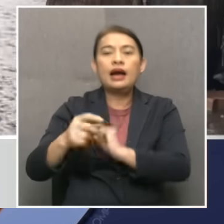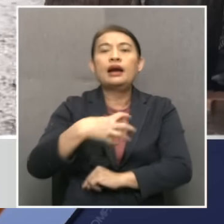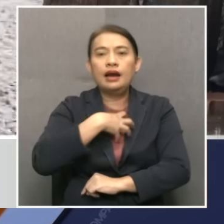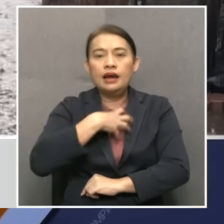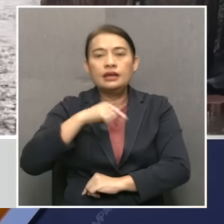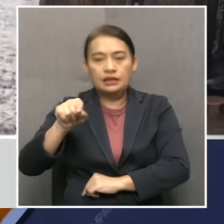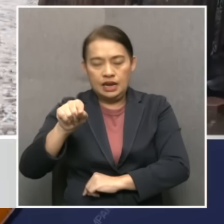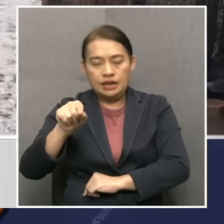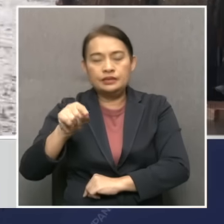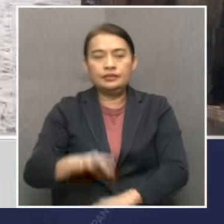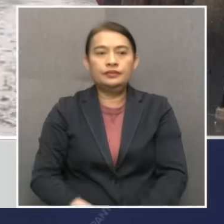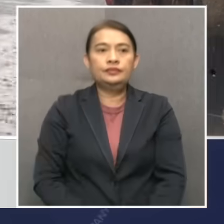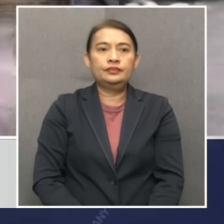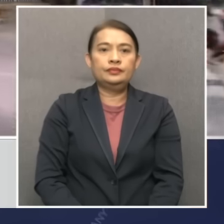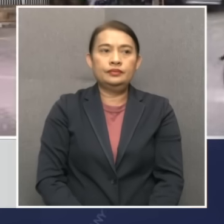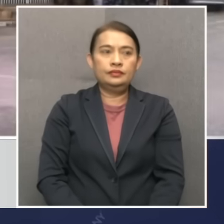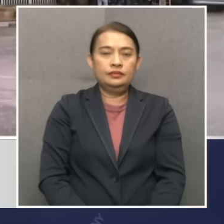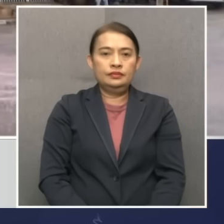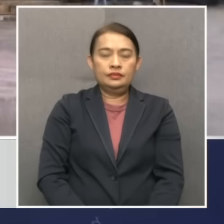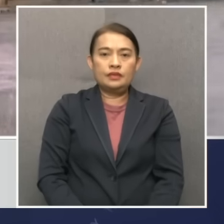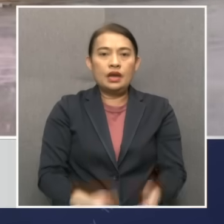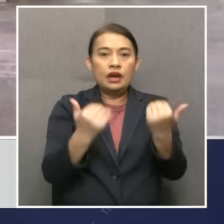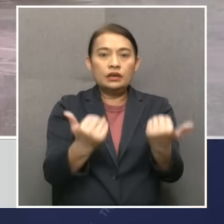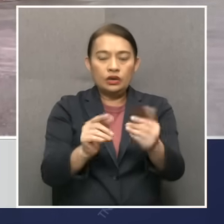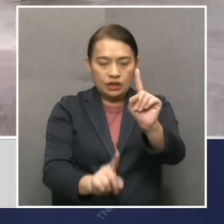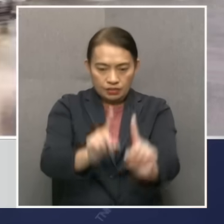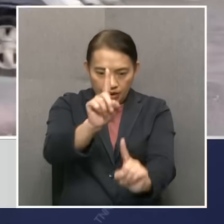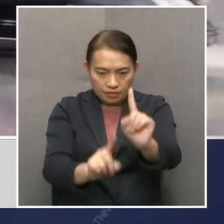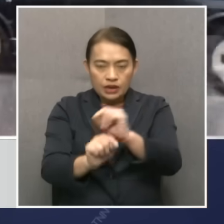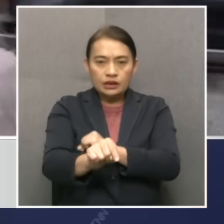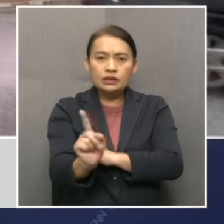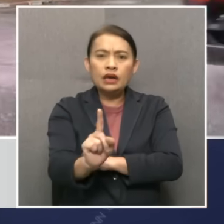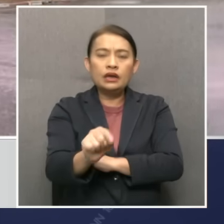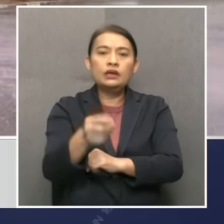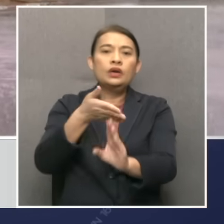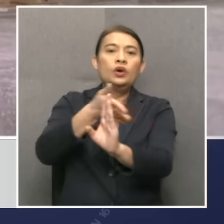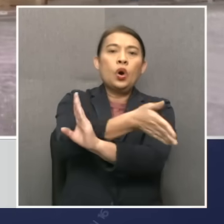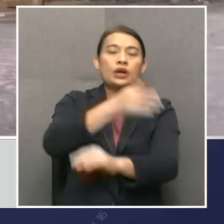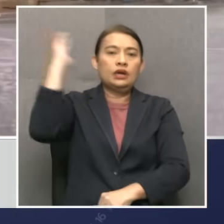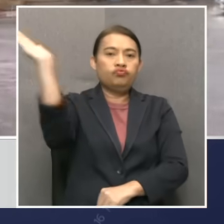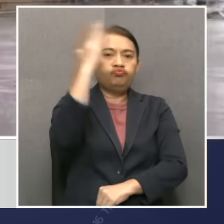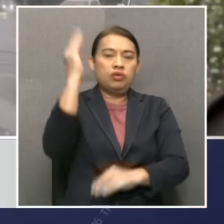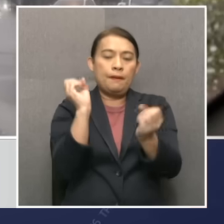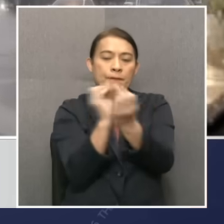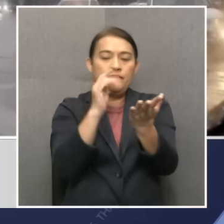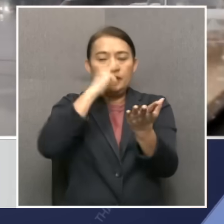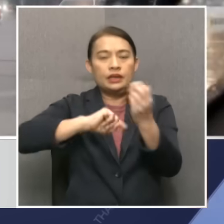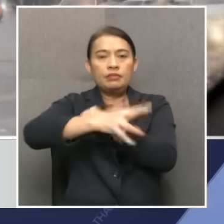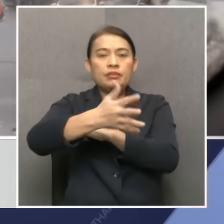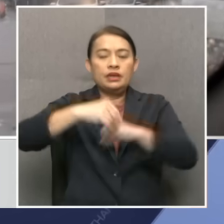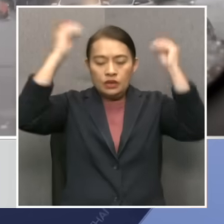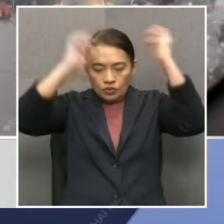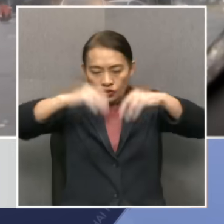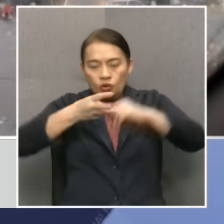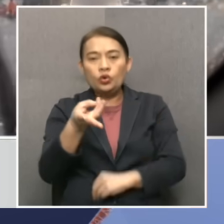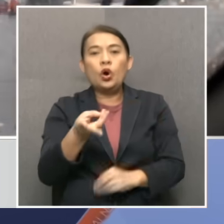จารย์คะสำหรับการประเมินของอาจารย์ล่ะคะเป็นอย่างไรบ้างก่อนหน้านี้พายุยังไม่ได้มีผลกระทบกับบ้านเรารวมถึงฝนยังน้อยกว่านี้อยู่มา